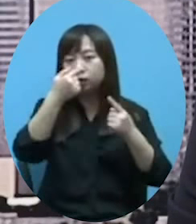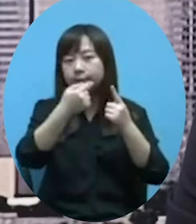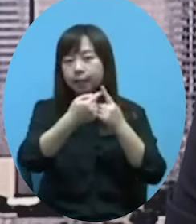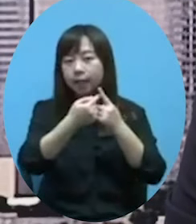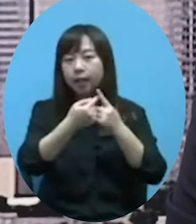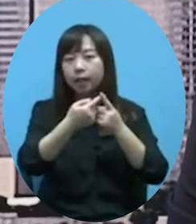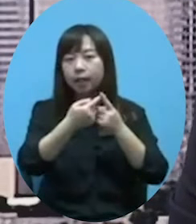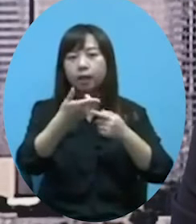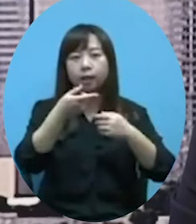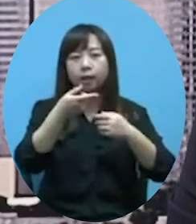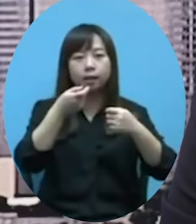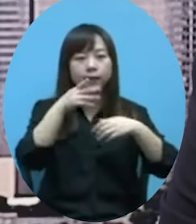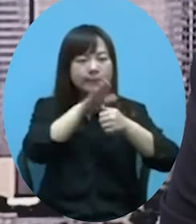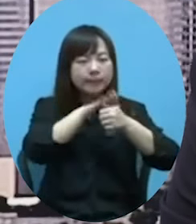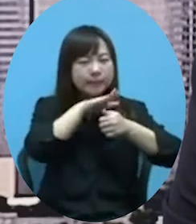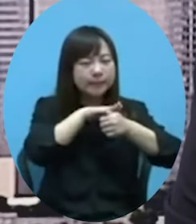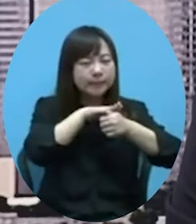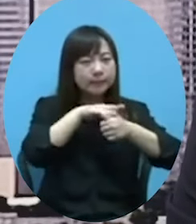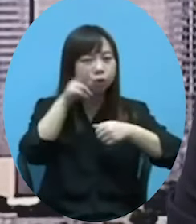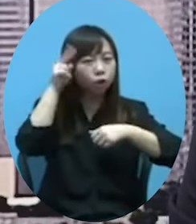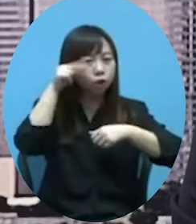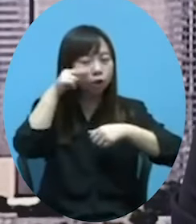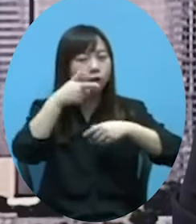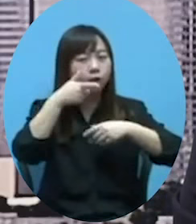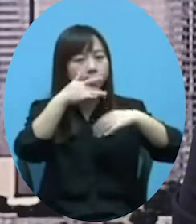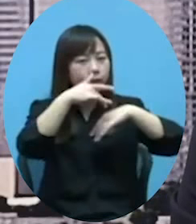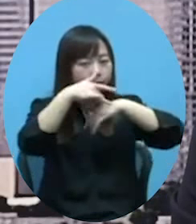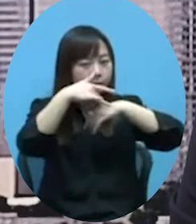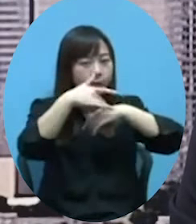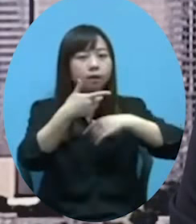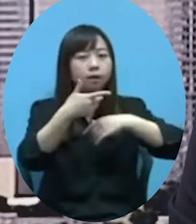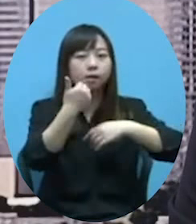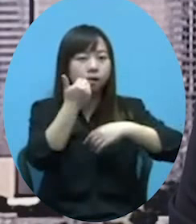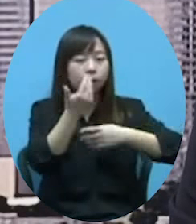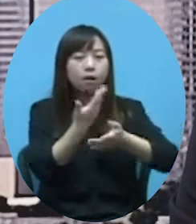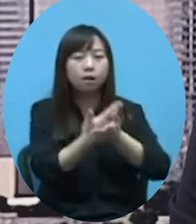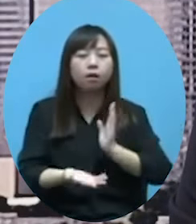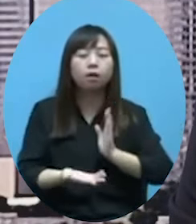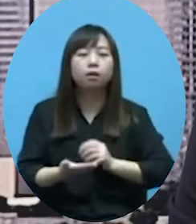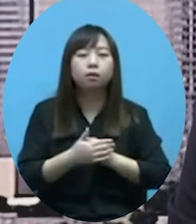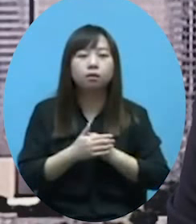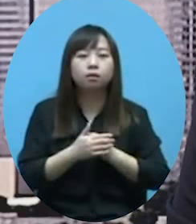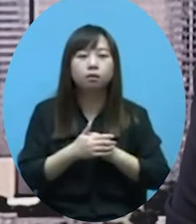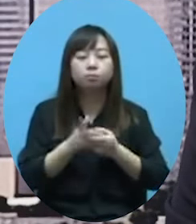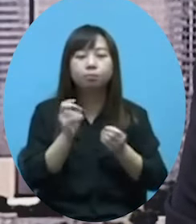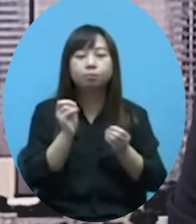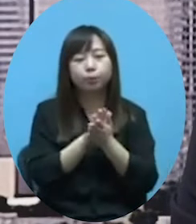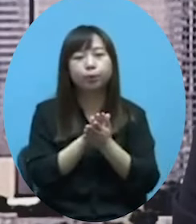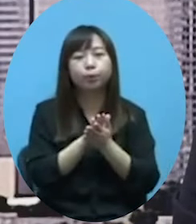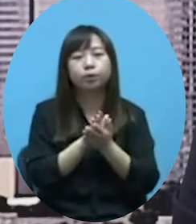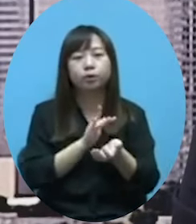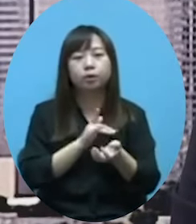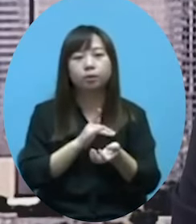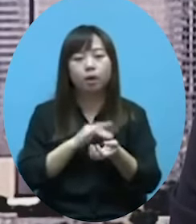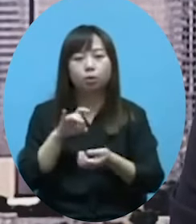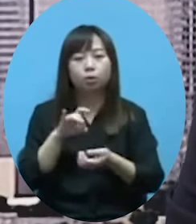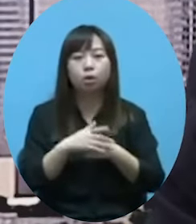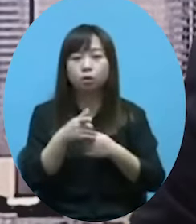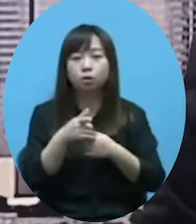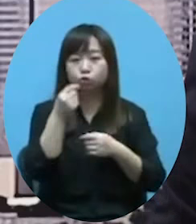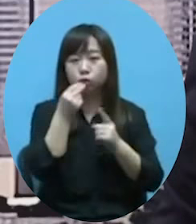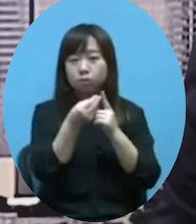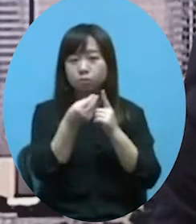很疼這隻狗經常會大家有接觸所以會有這樣感染的人那這隻狗其實十七歲的